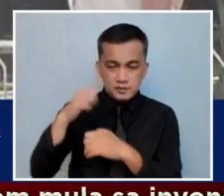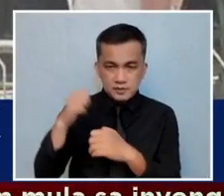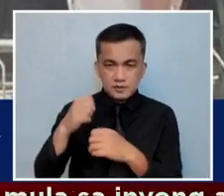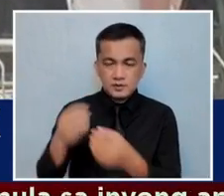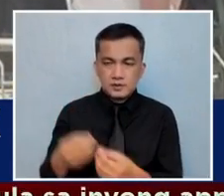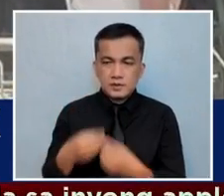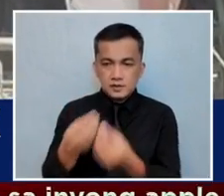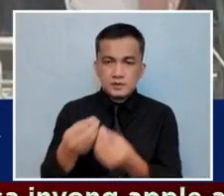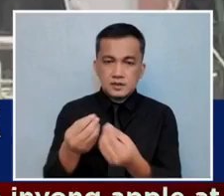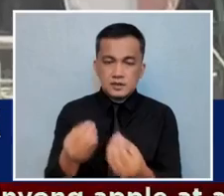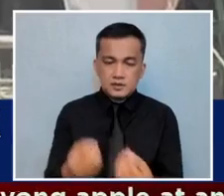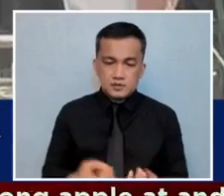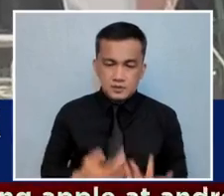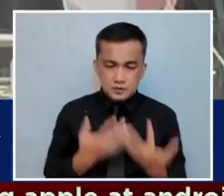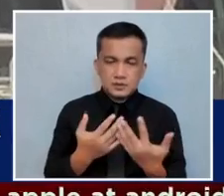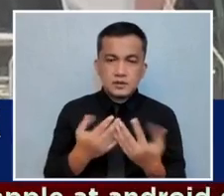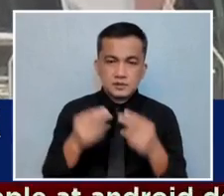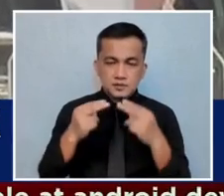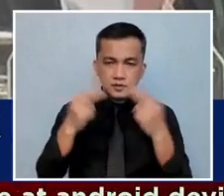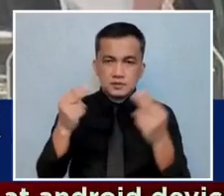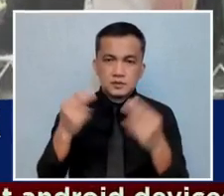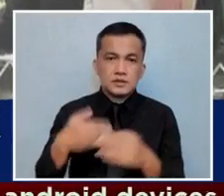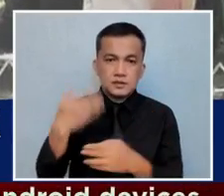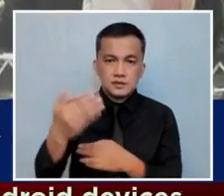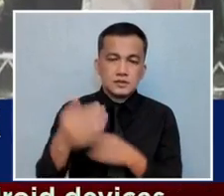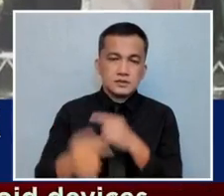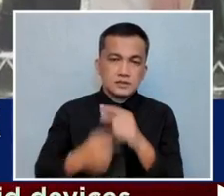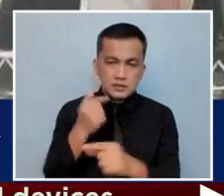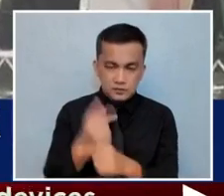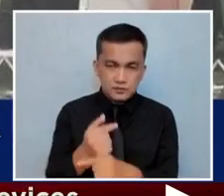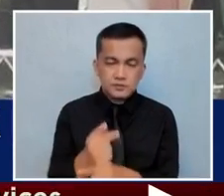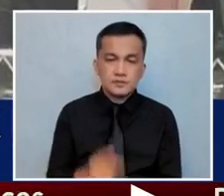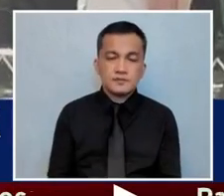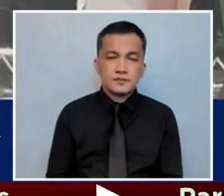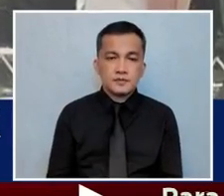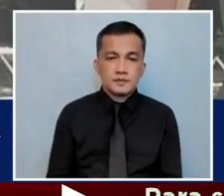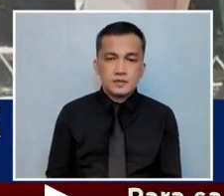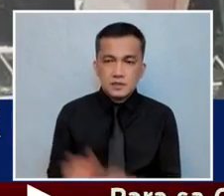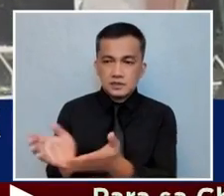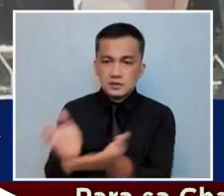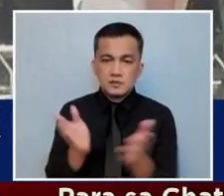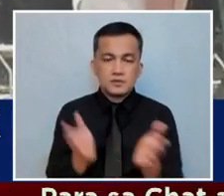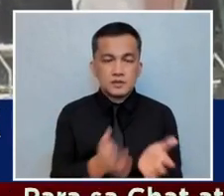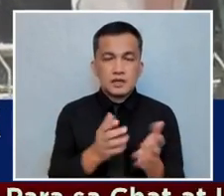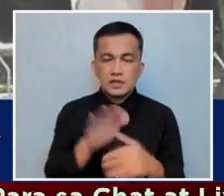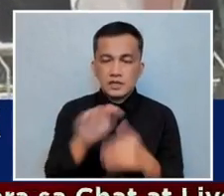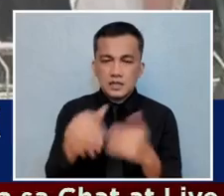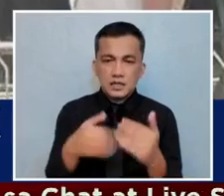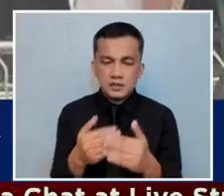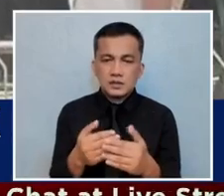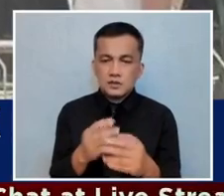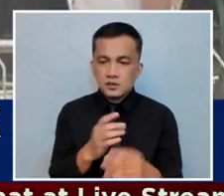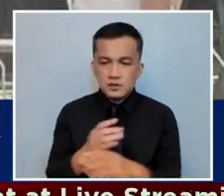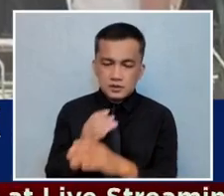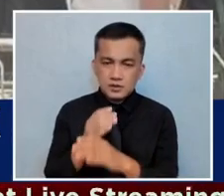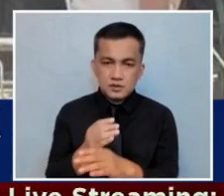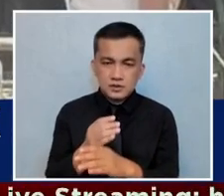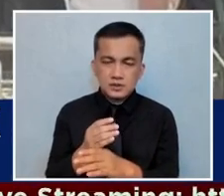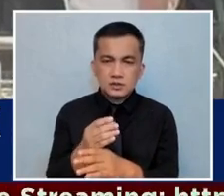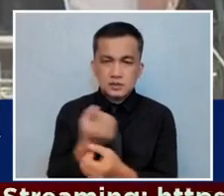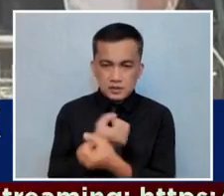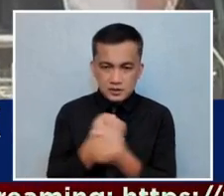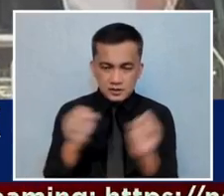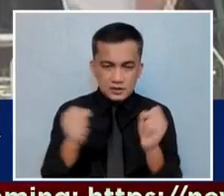inspirasyon ito para sa mga bayani ng susunod na henerasyon. Hinimok din niya ang lahat na patuloy na pangalagaan ang tinatamasang kalayaan